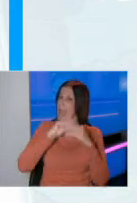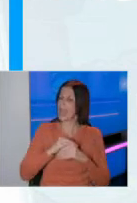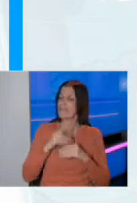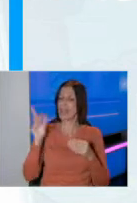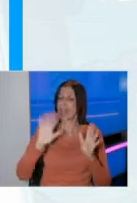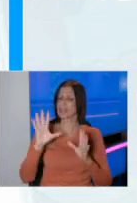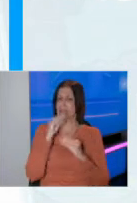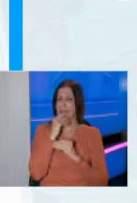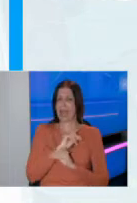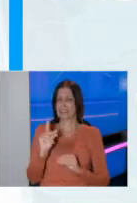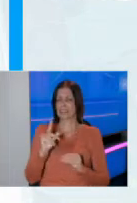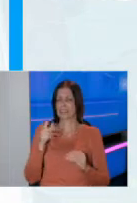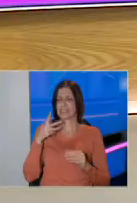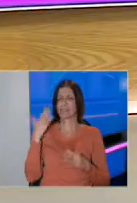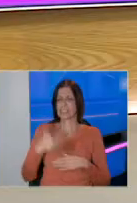להתעסק בפוליטיקה.